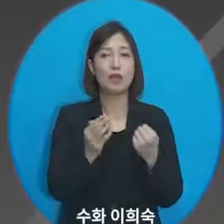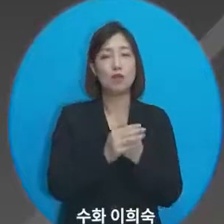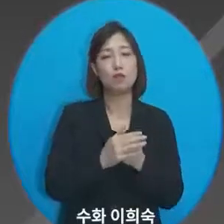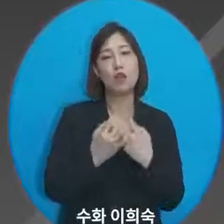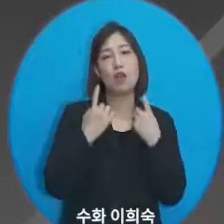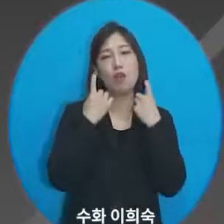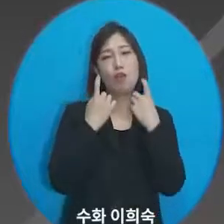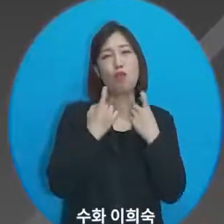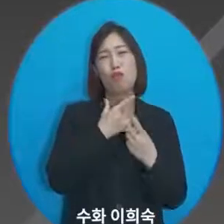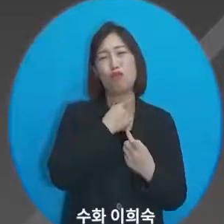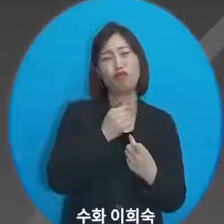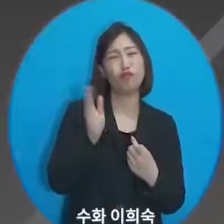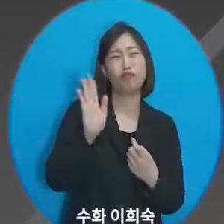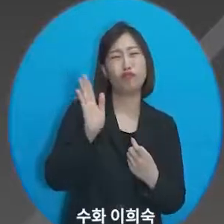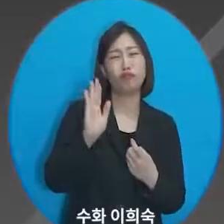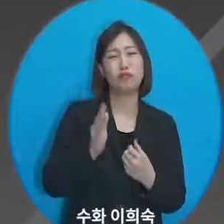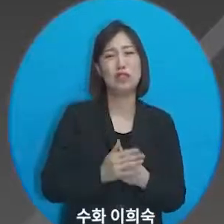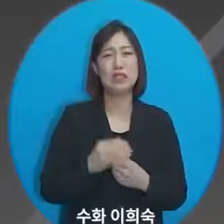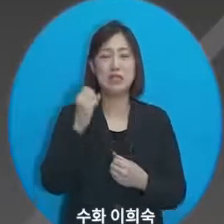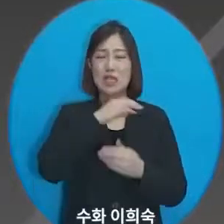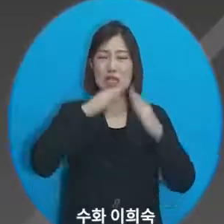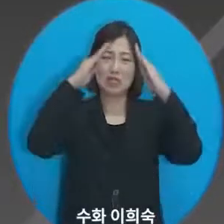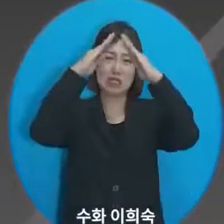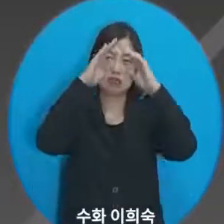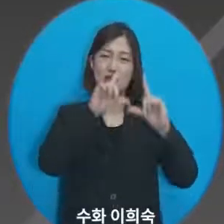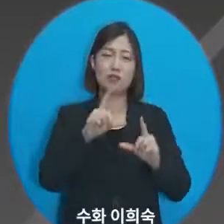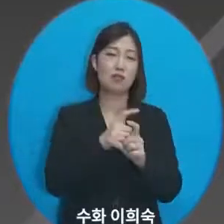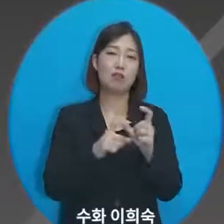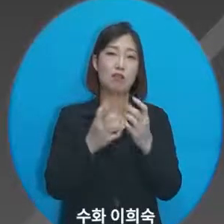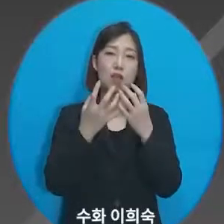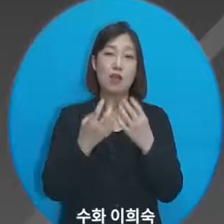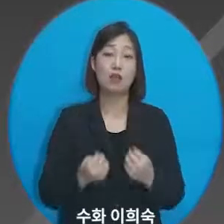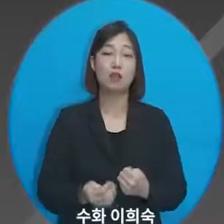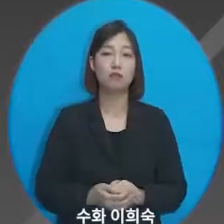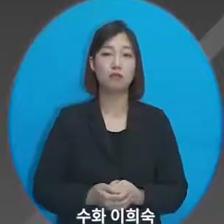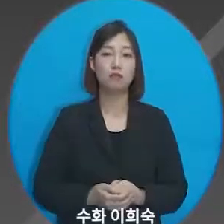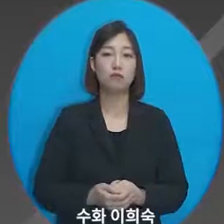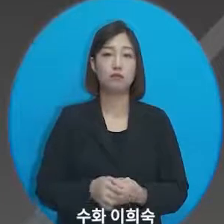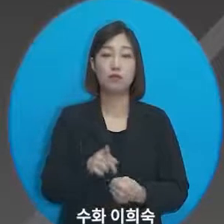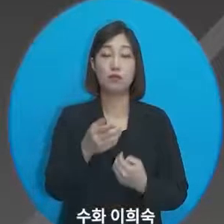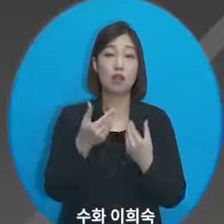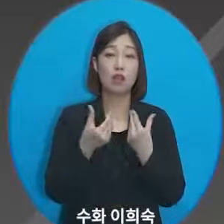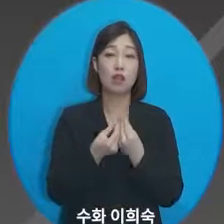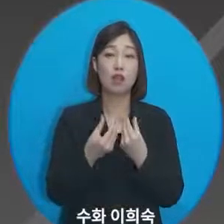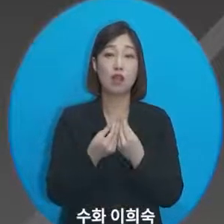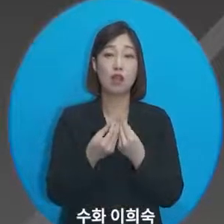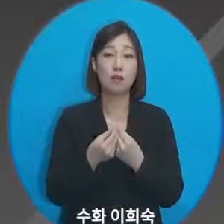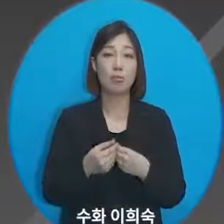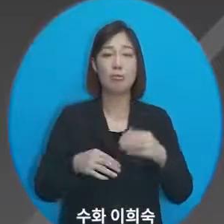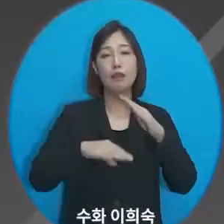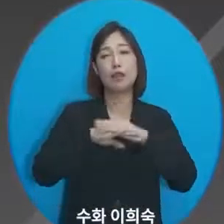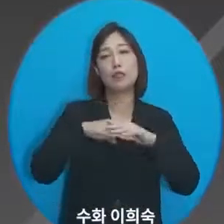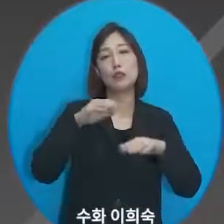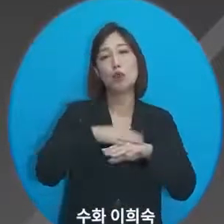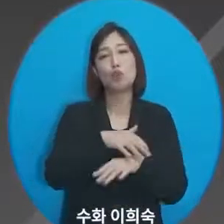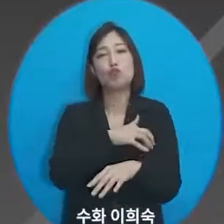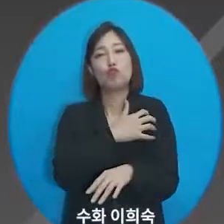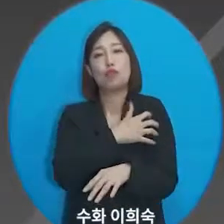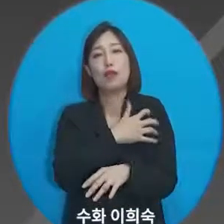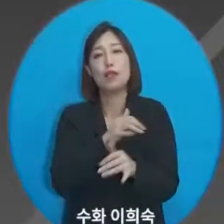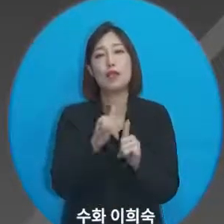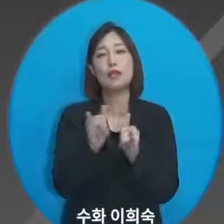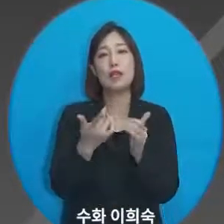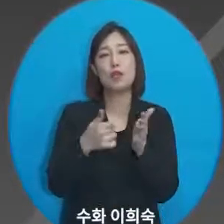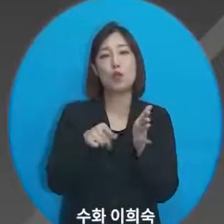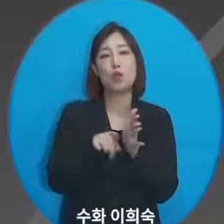가운데에 보면 셔츠가 있는데 이게 그 손이 불편한 그 경수 장애인들을 위한 옷입니다. 사실 그